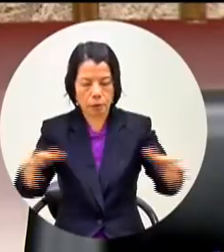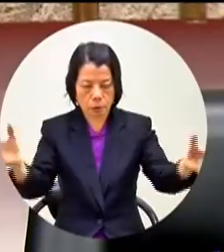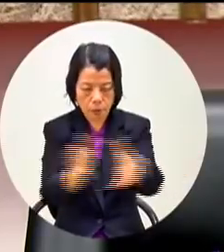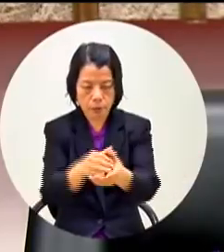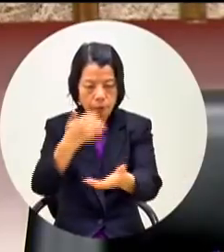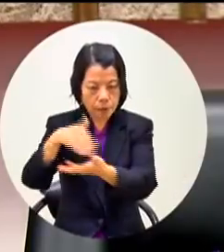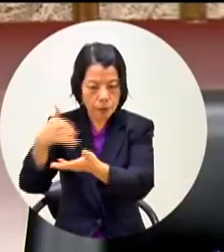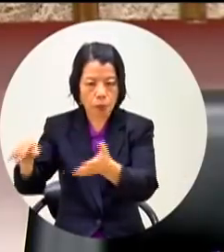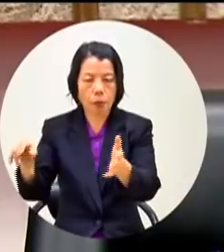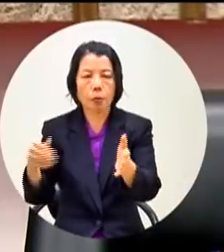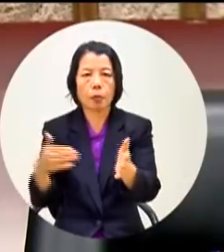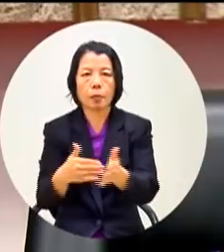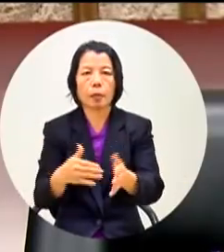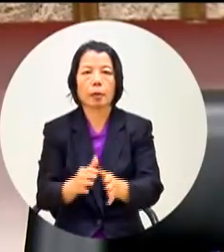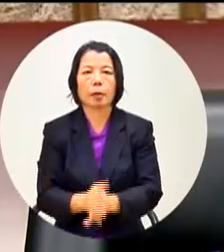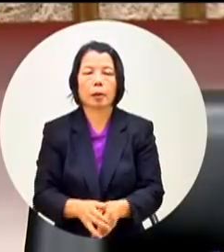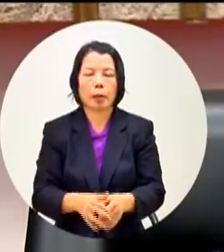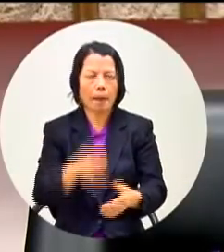看一下上面哈，